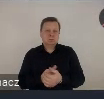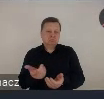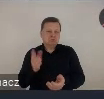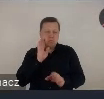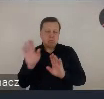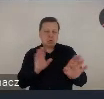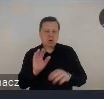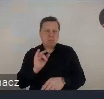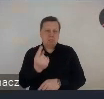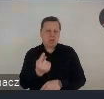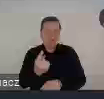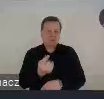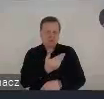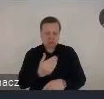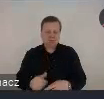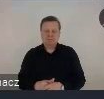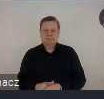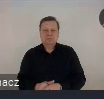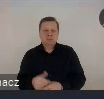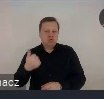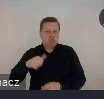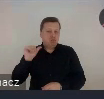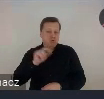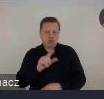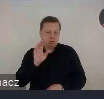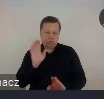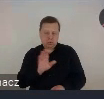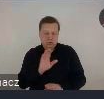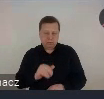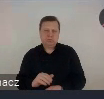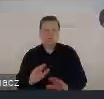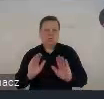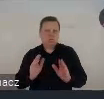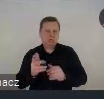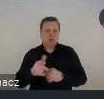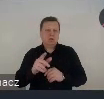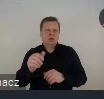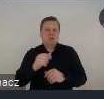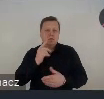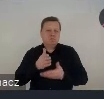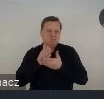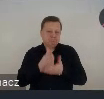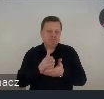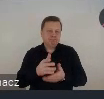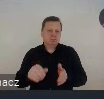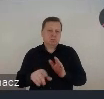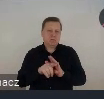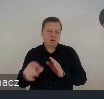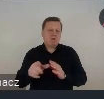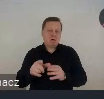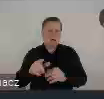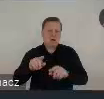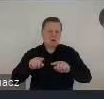podobne w sumie do zeszłorocznej edycji tego programu, czyli to będzie wsparcie instytucjonalne i